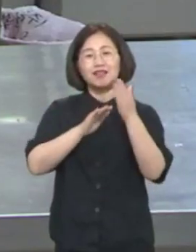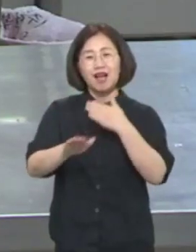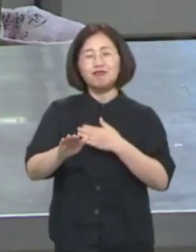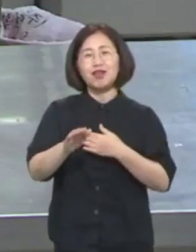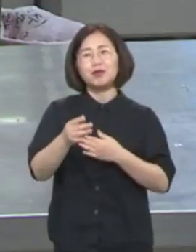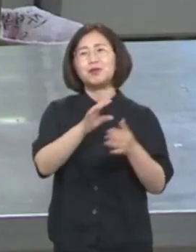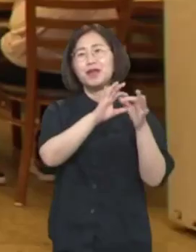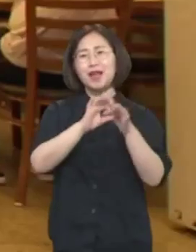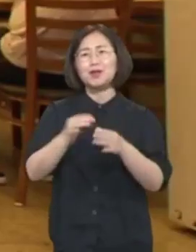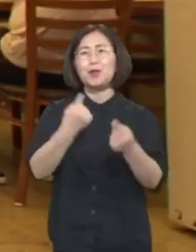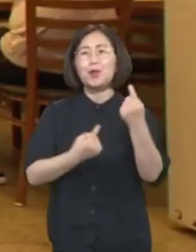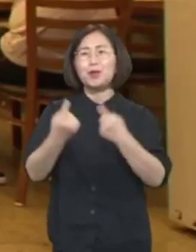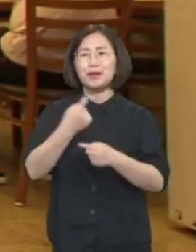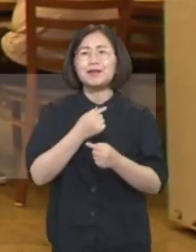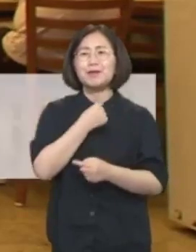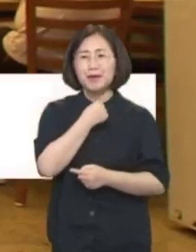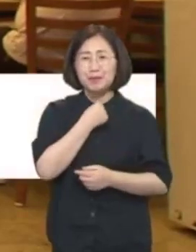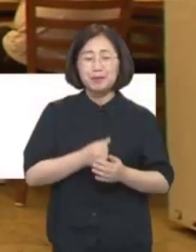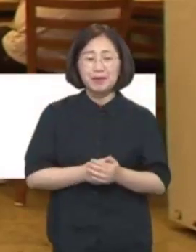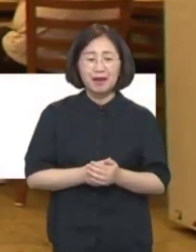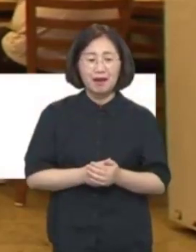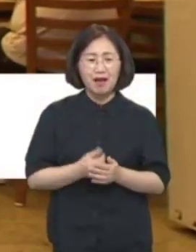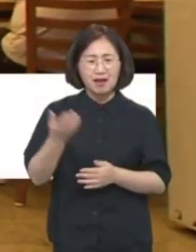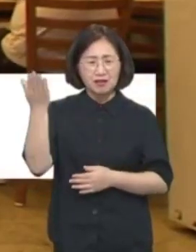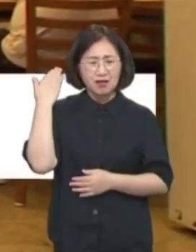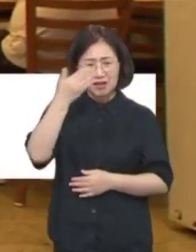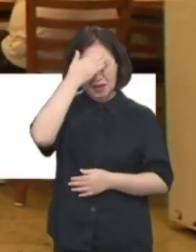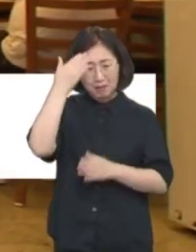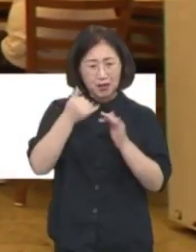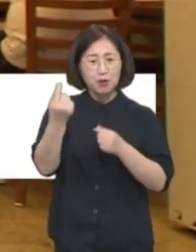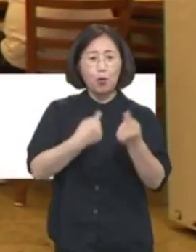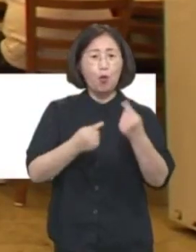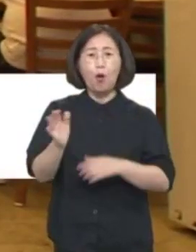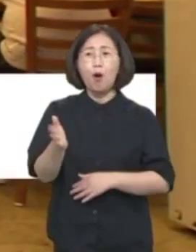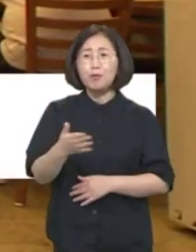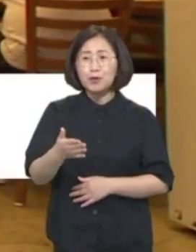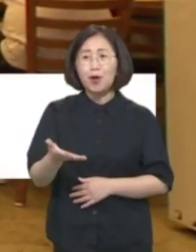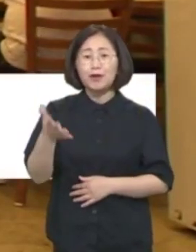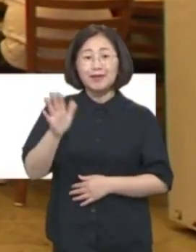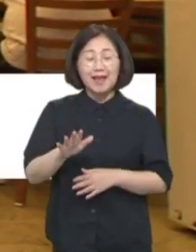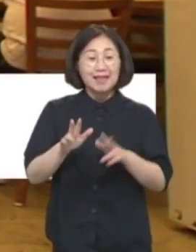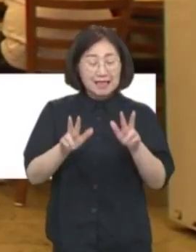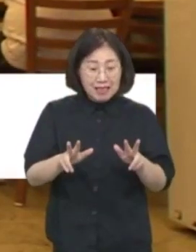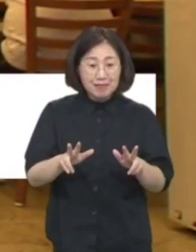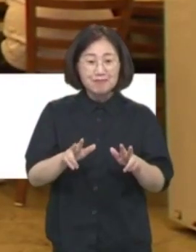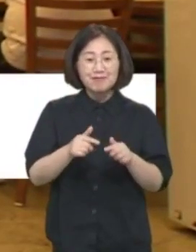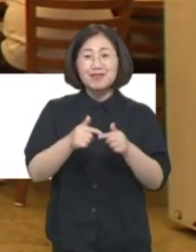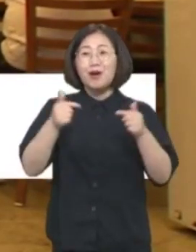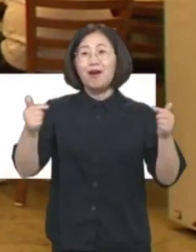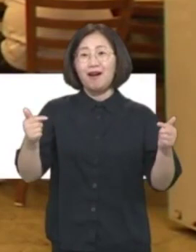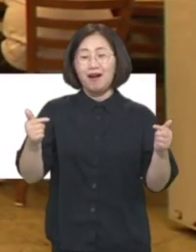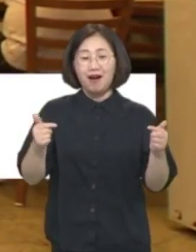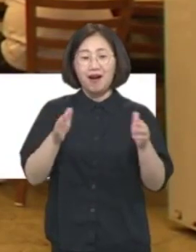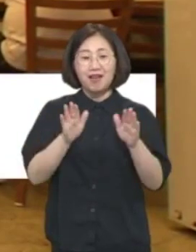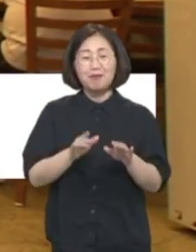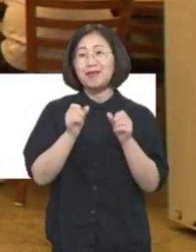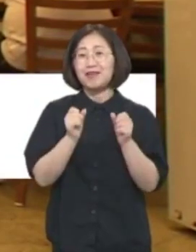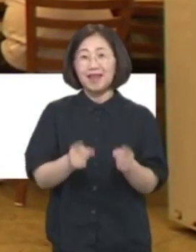있습니다. 젊은 사람들은 많이 안 왔잖아요. 근데 젊은 사람이 많아졌어요. 그러니까 이제 이번 기회로